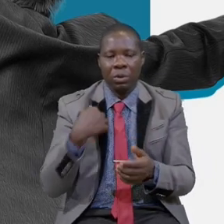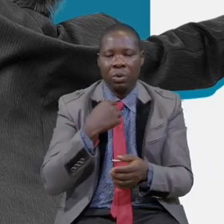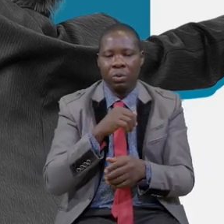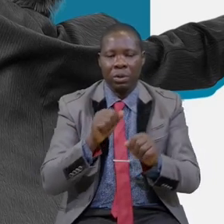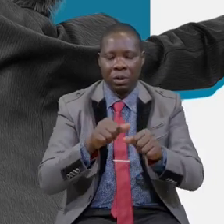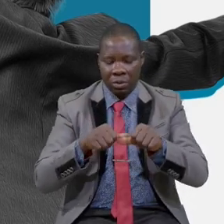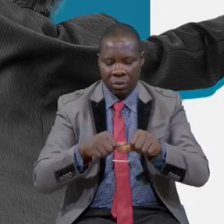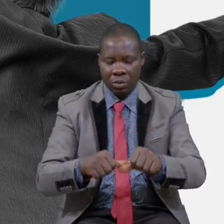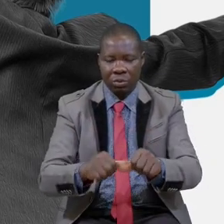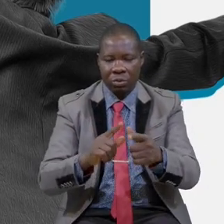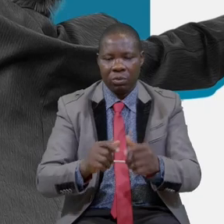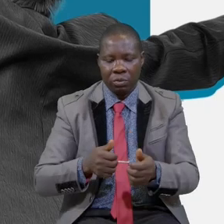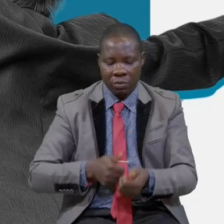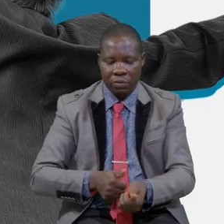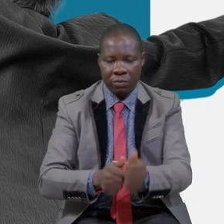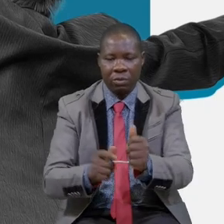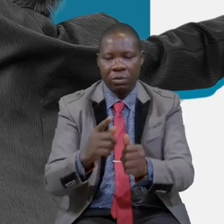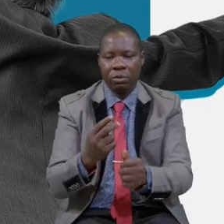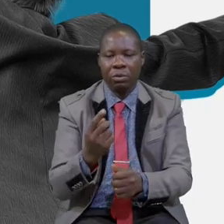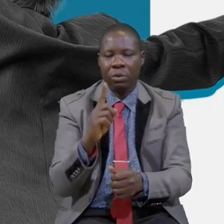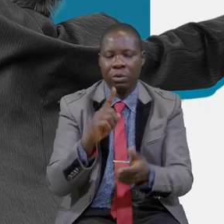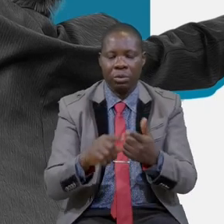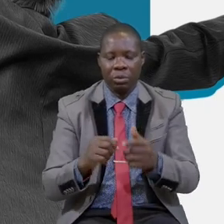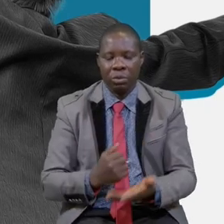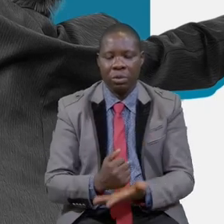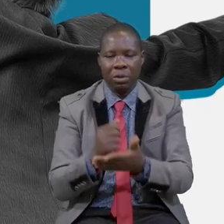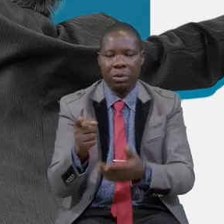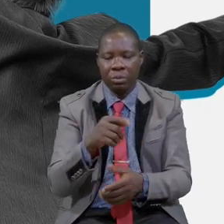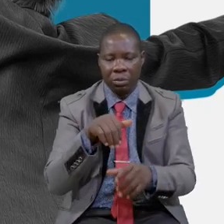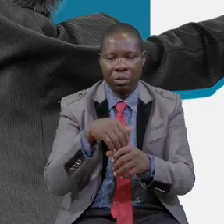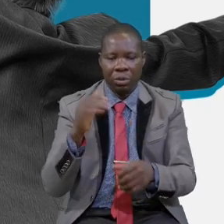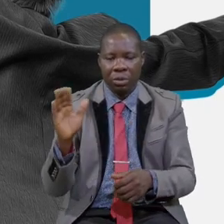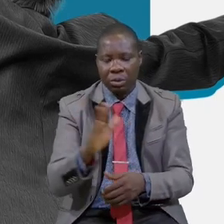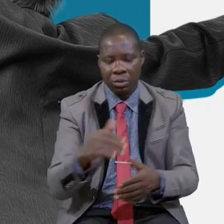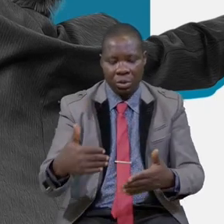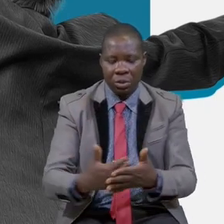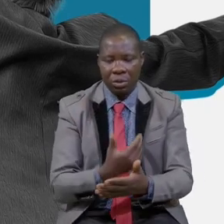afin que nous puissions continuer à vous suivre pour vous aider dans votre nouvelle foi.